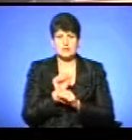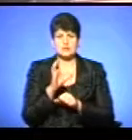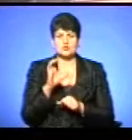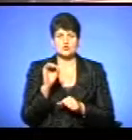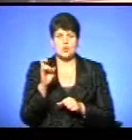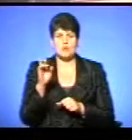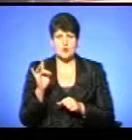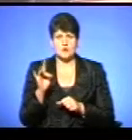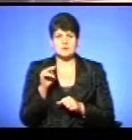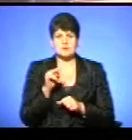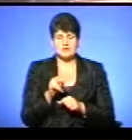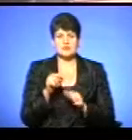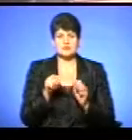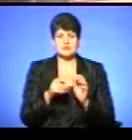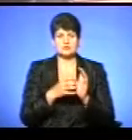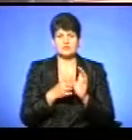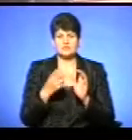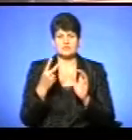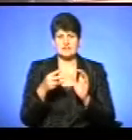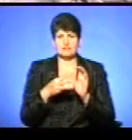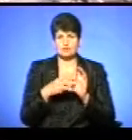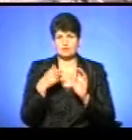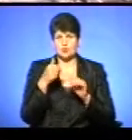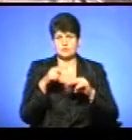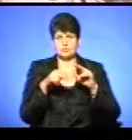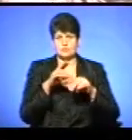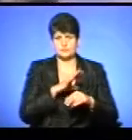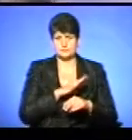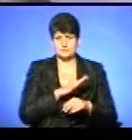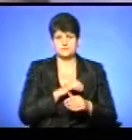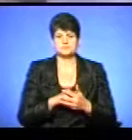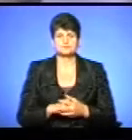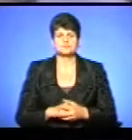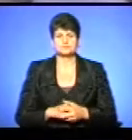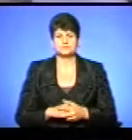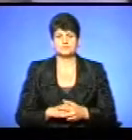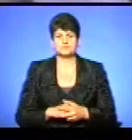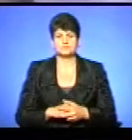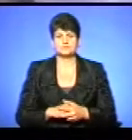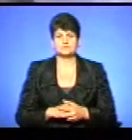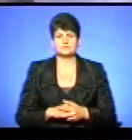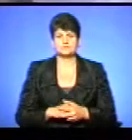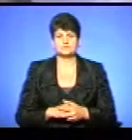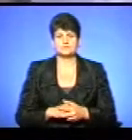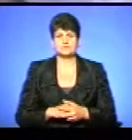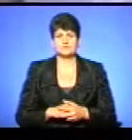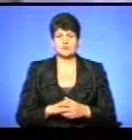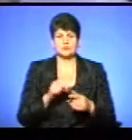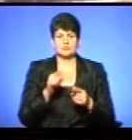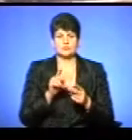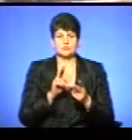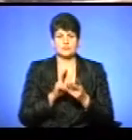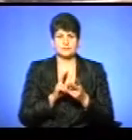і Павла, збудованого в 1928 році. А з якого року? Славіком. Зустрічаємося перед